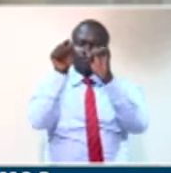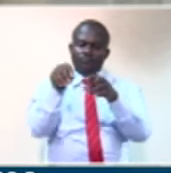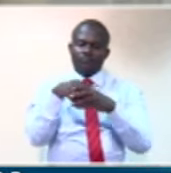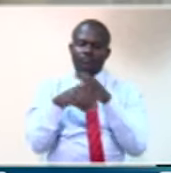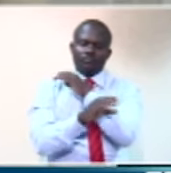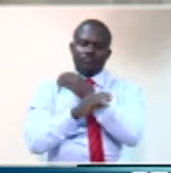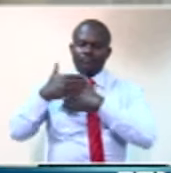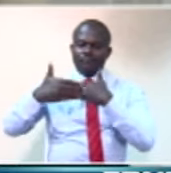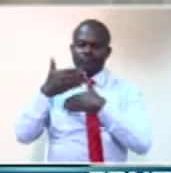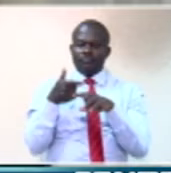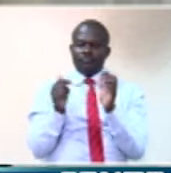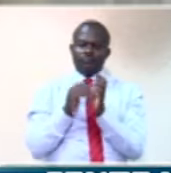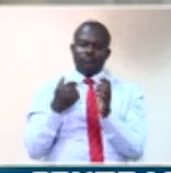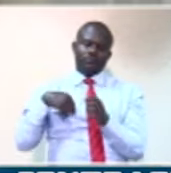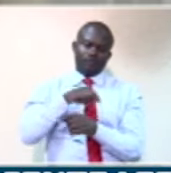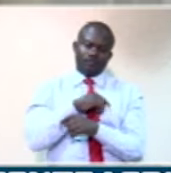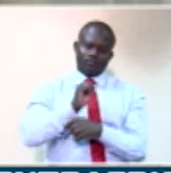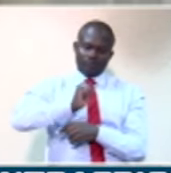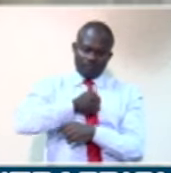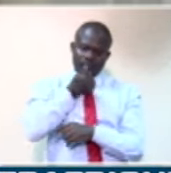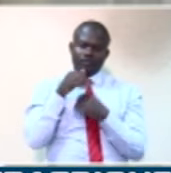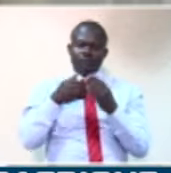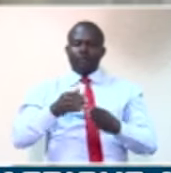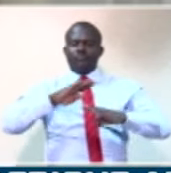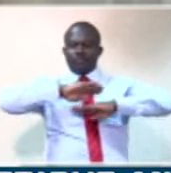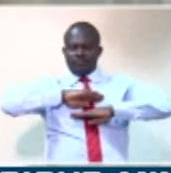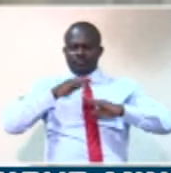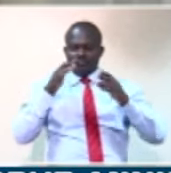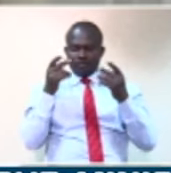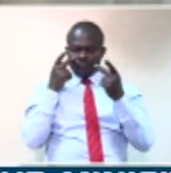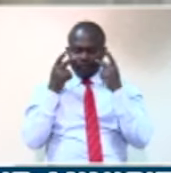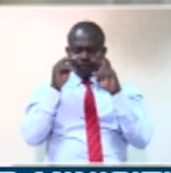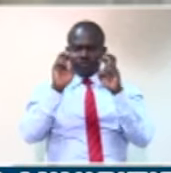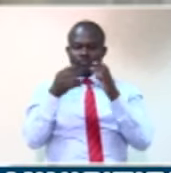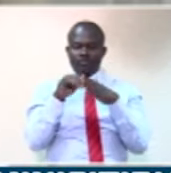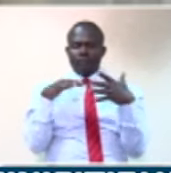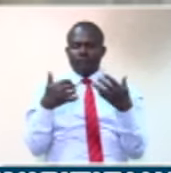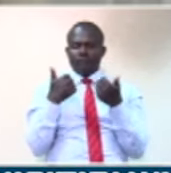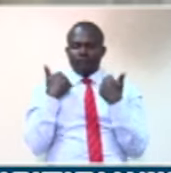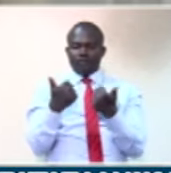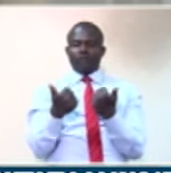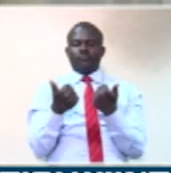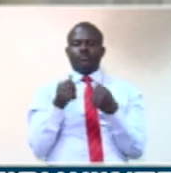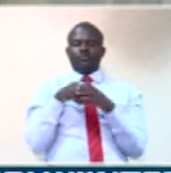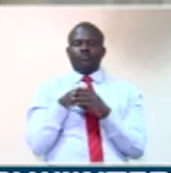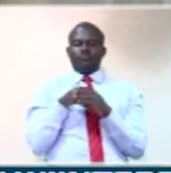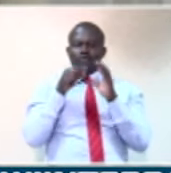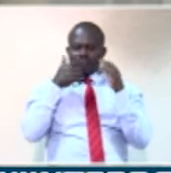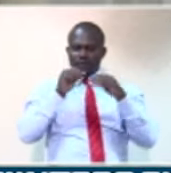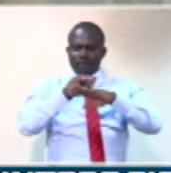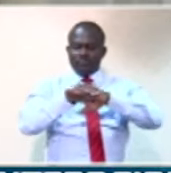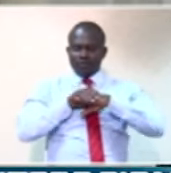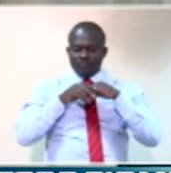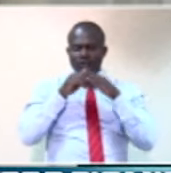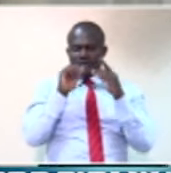bihugu by'abaturanyi, ahubwo twe ubwacu mu gihugu cyacu turihagije, tumaze kubona ko duhagaze neza muri rwa rurimi rw'Icyongereza,